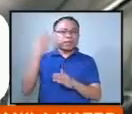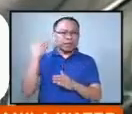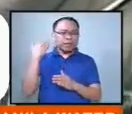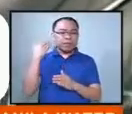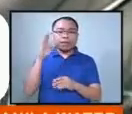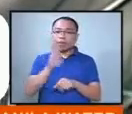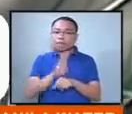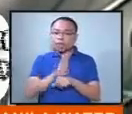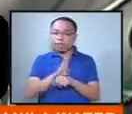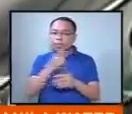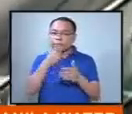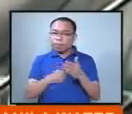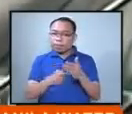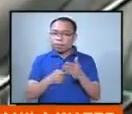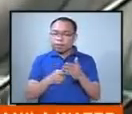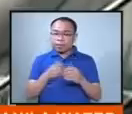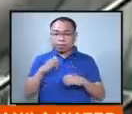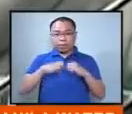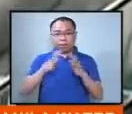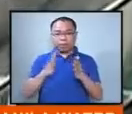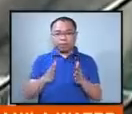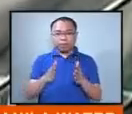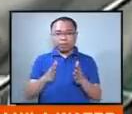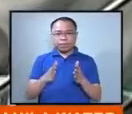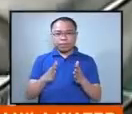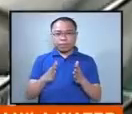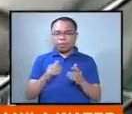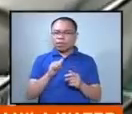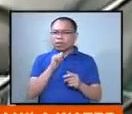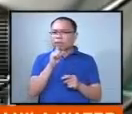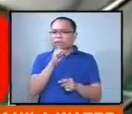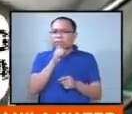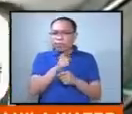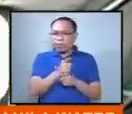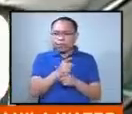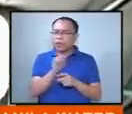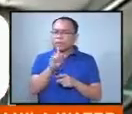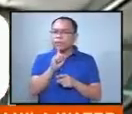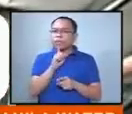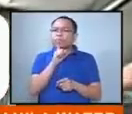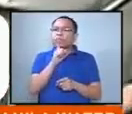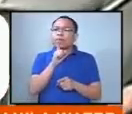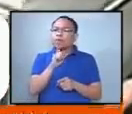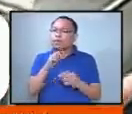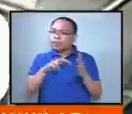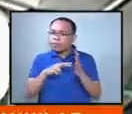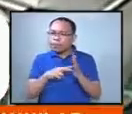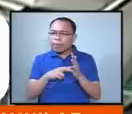taxes, as an engineer, I'm not really sure what it means. Huh?